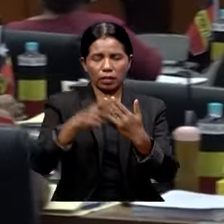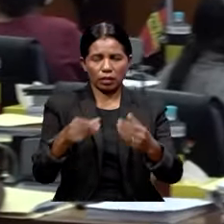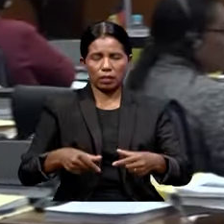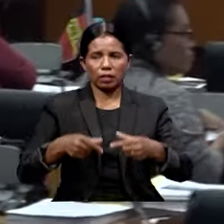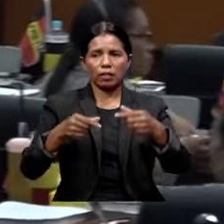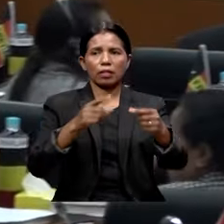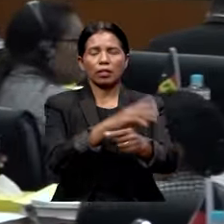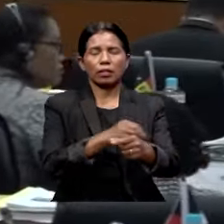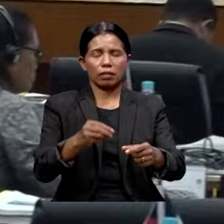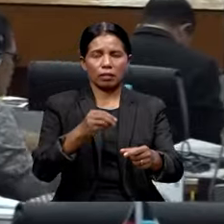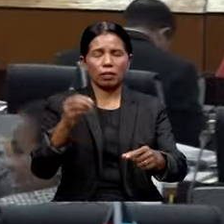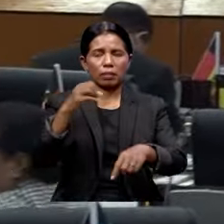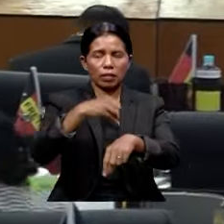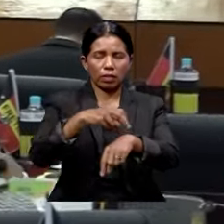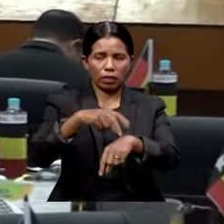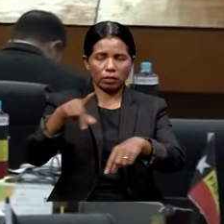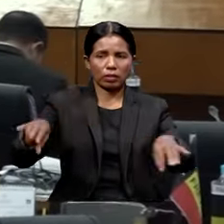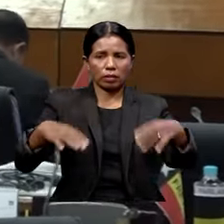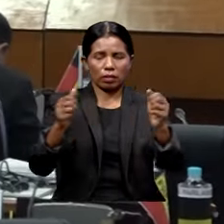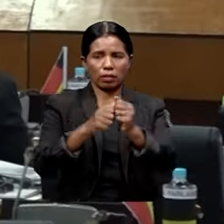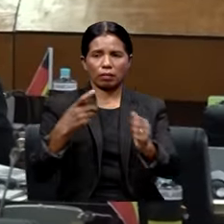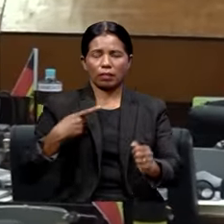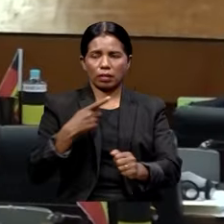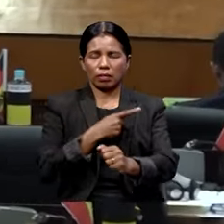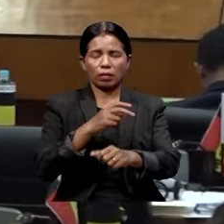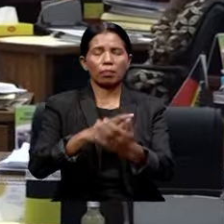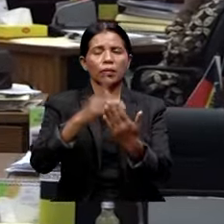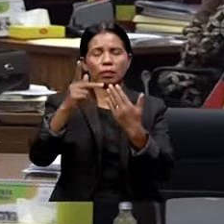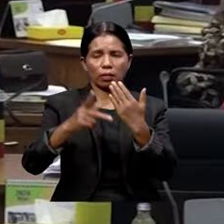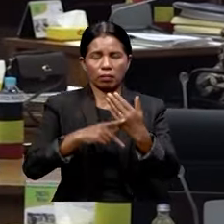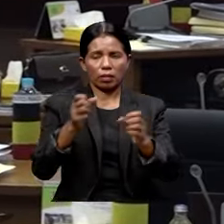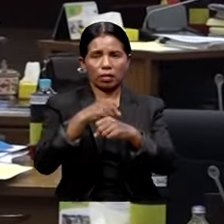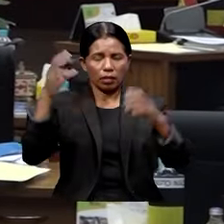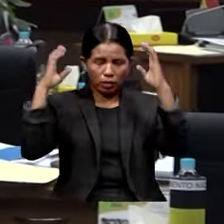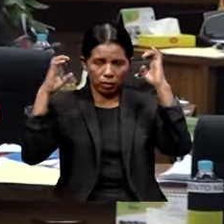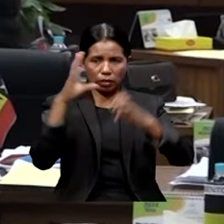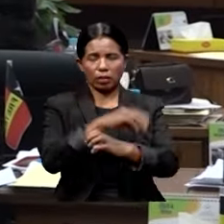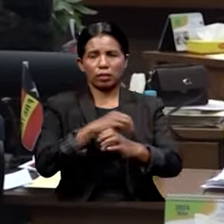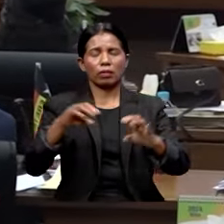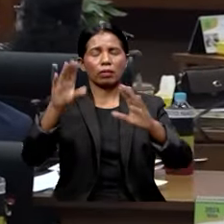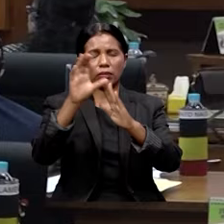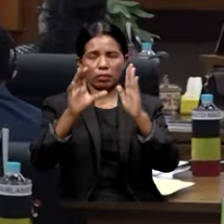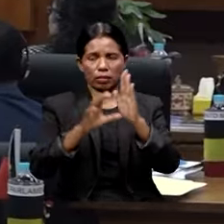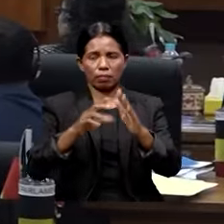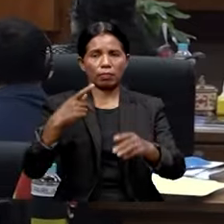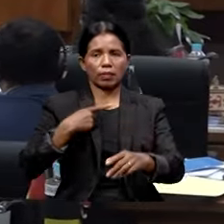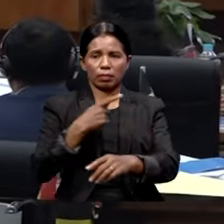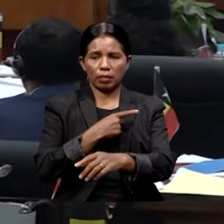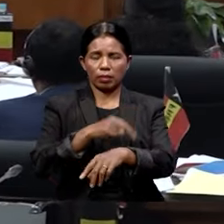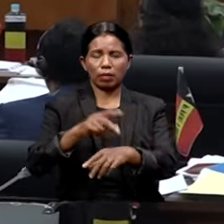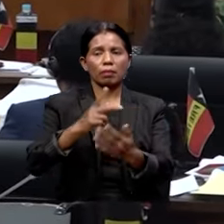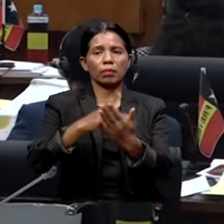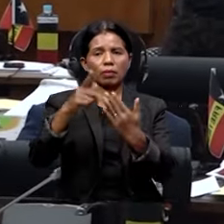fomentar, relação internacional no cooperação parlamento, programa garante exercício função constitucional parlamento, programa